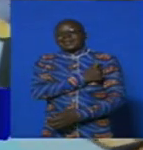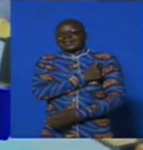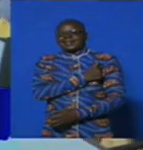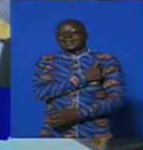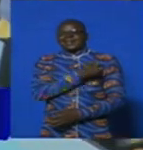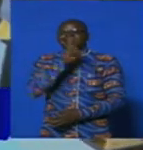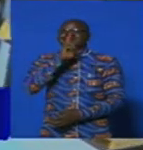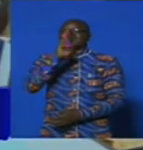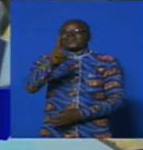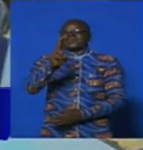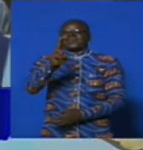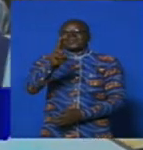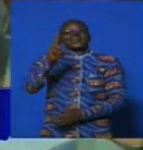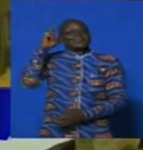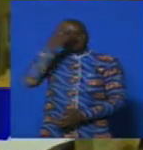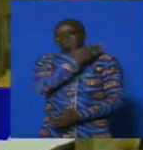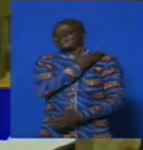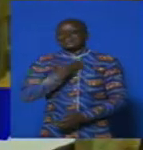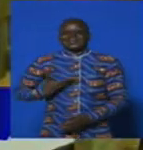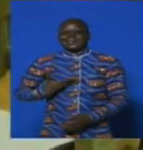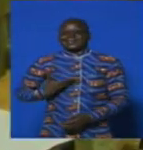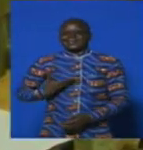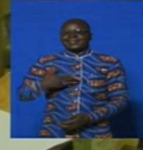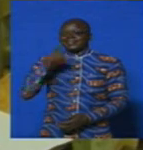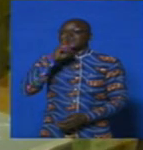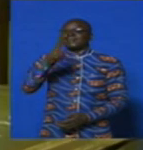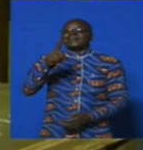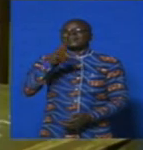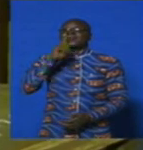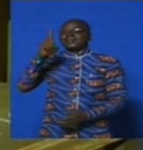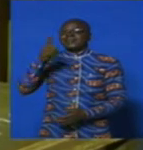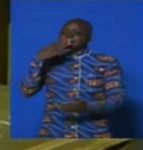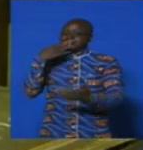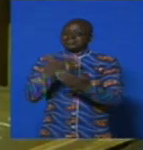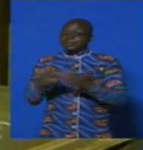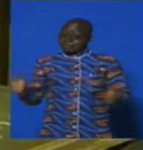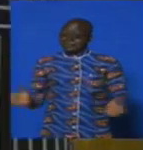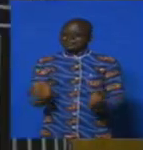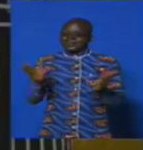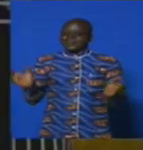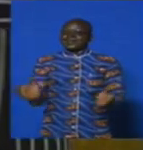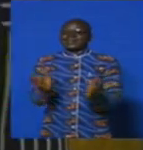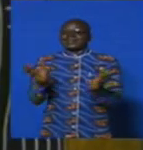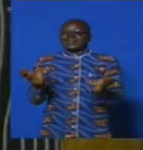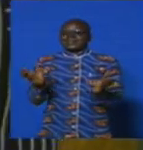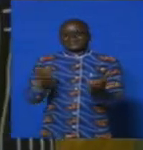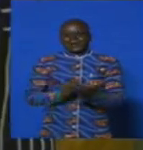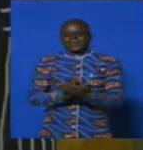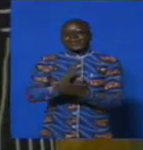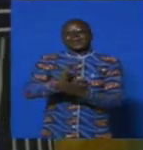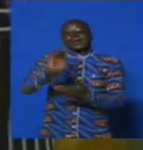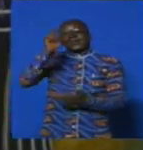sont assez sereins. Donc ils ont été bien encouragés par le